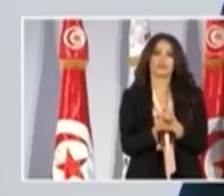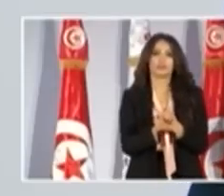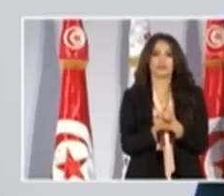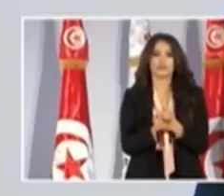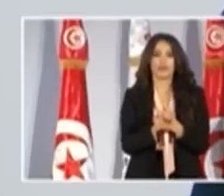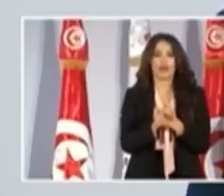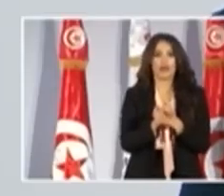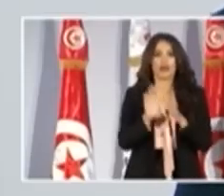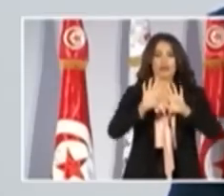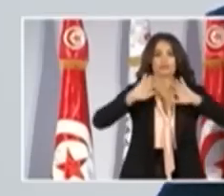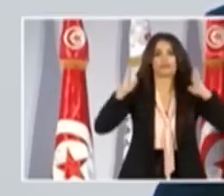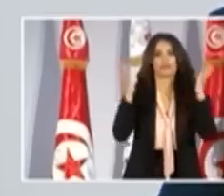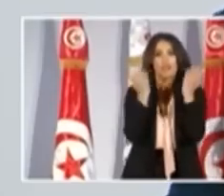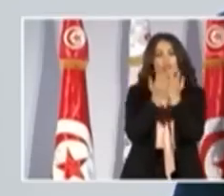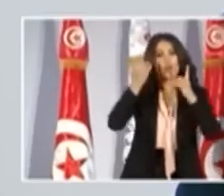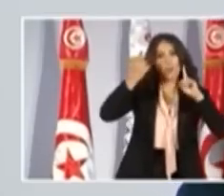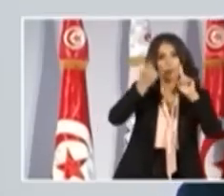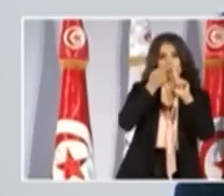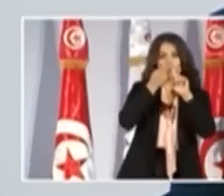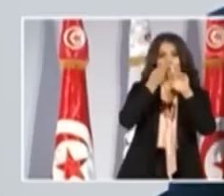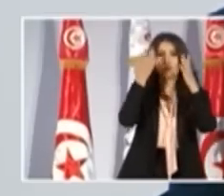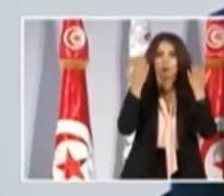الاولى على